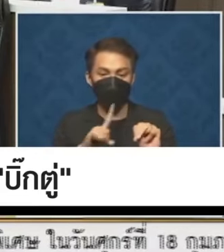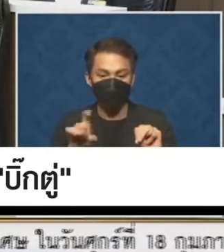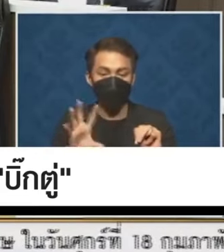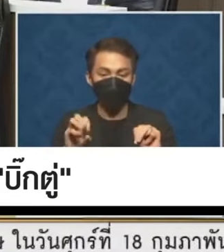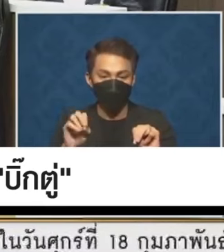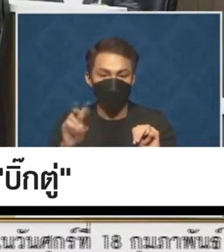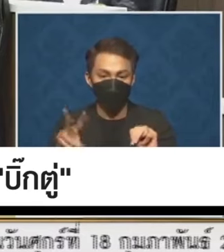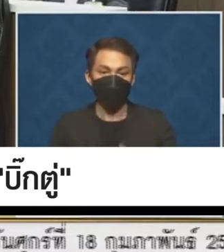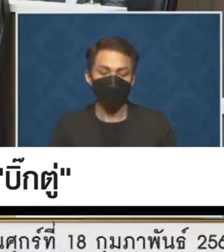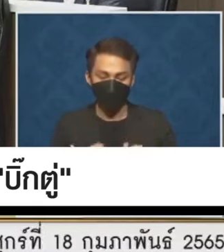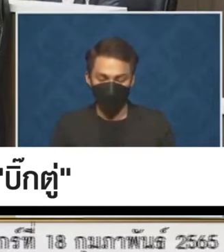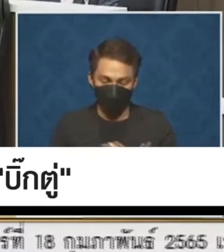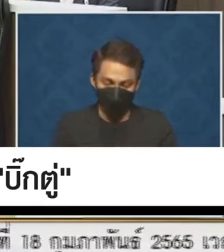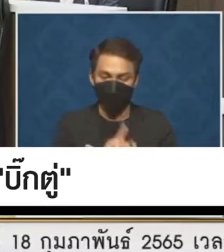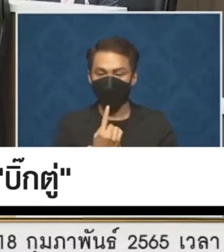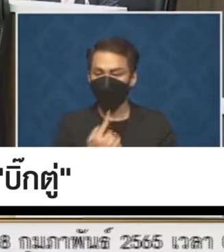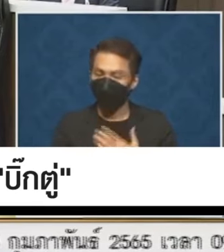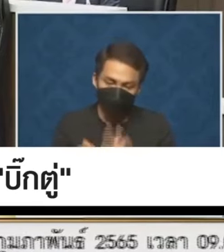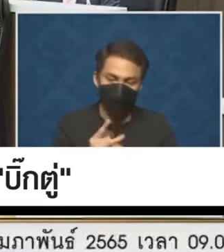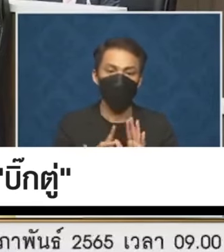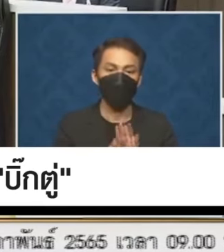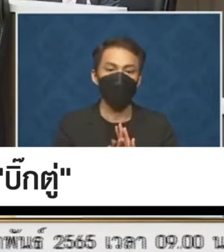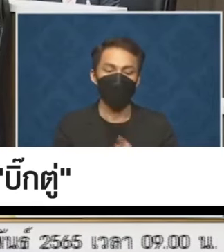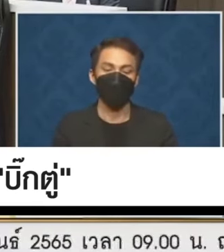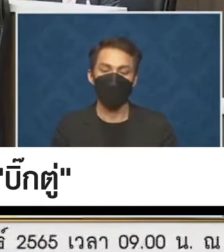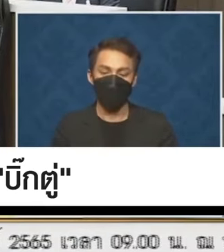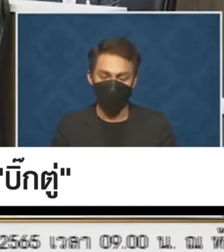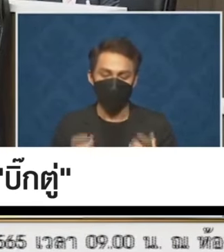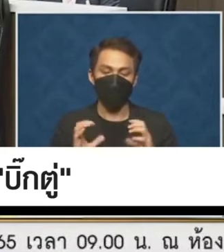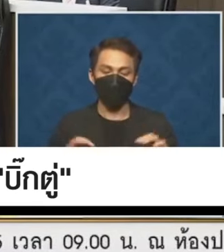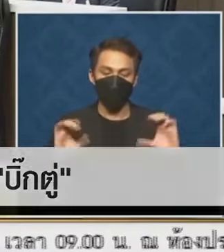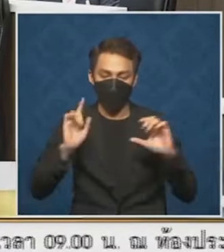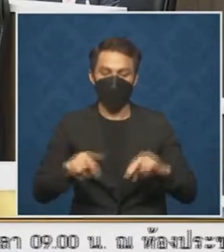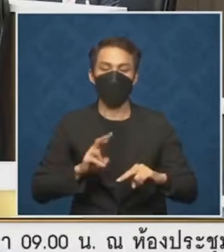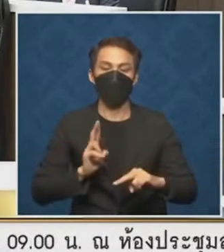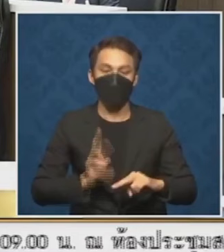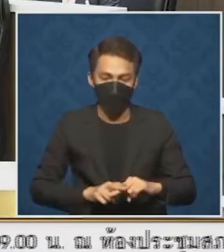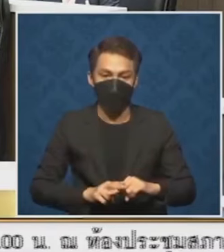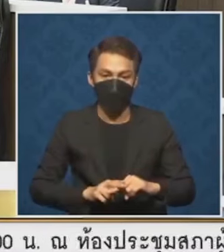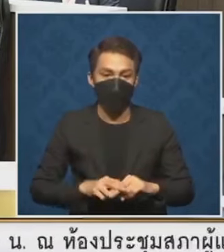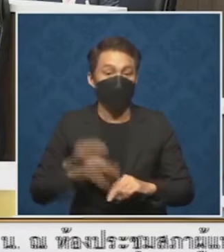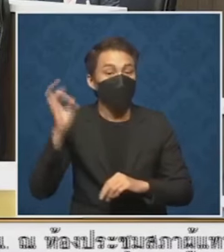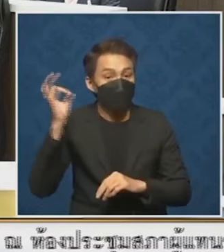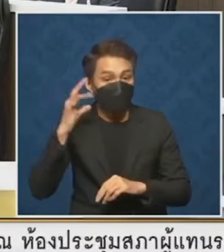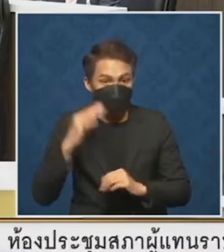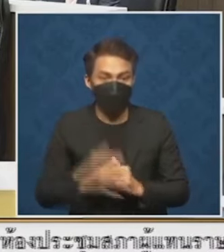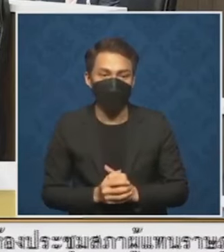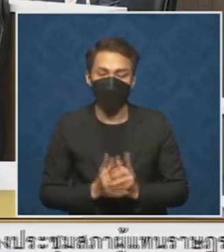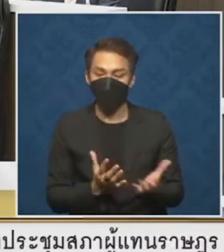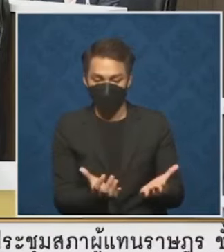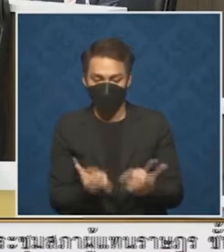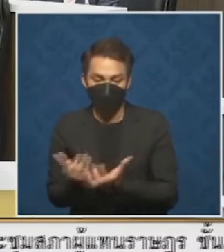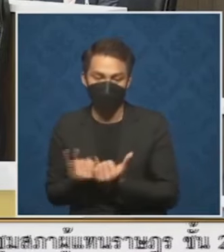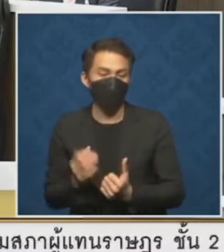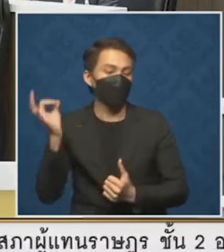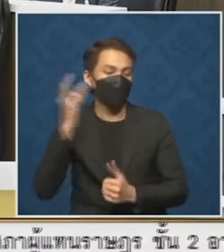งออกมา หยิบใบแดงออกมา แล้วก็อีกคนหนึ่งที่มีสีสันเมื่อวานนี้ก็คือพลตุลเอกเสรีพิสุทธิ์น ะ ถึงขั้นเตรียมภาพเชือกที่